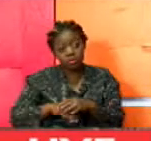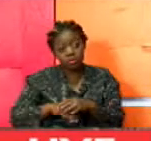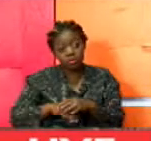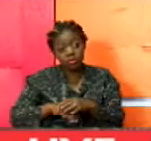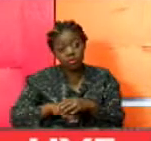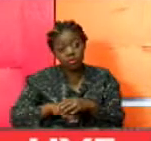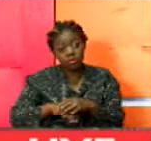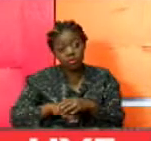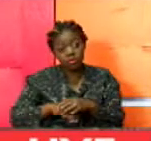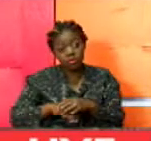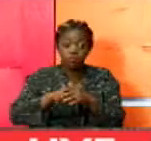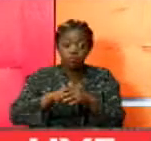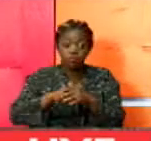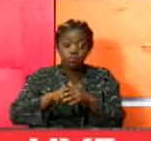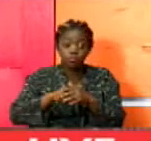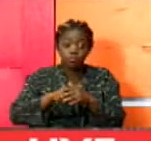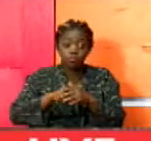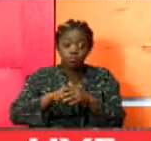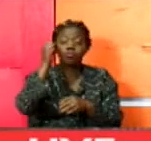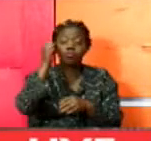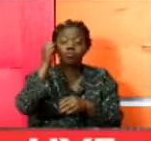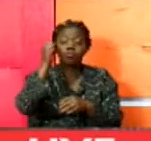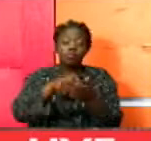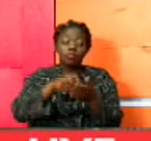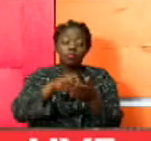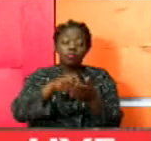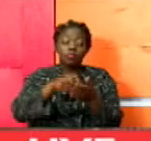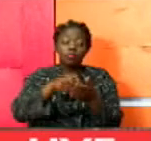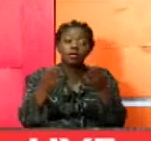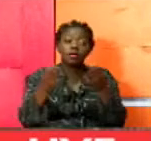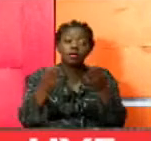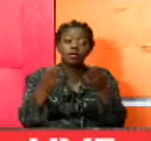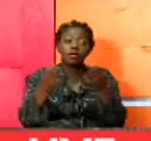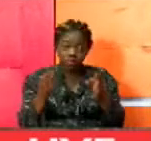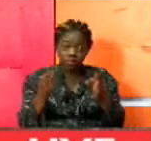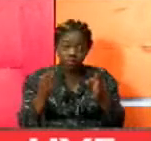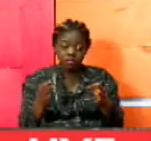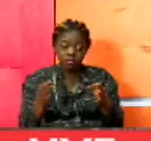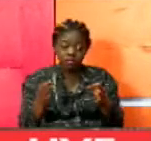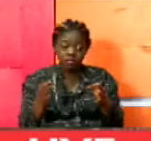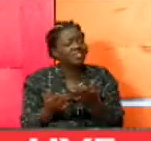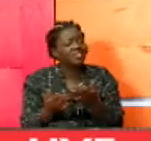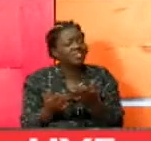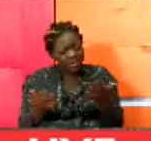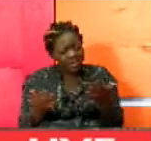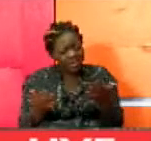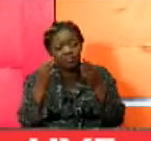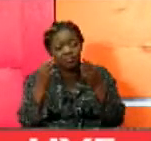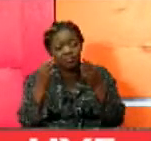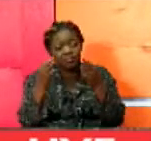Kasita okeerewo okuzuukuka ku ddaako kitegeeza ojja kukeerewo okusaala fajiri, kitegeeza ojja kukeerewo